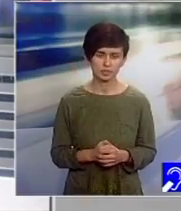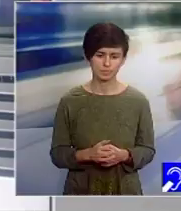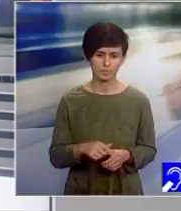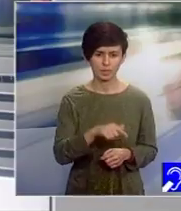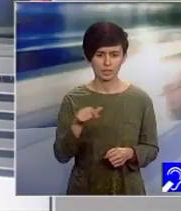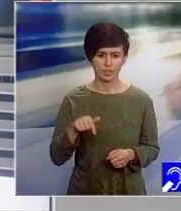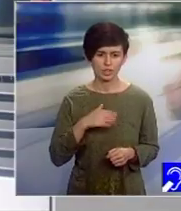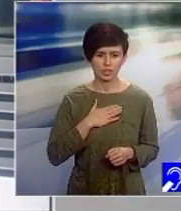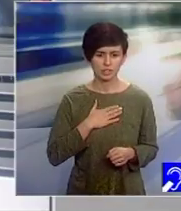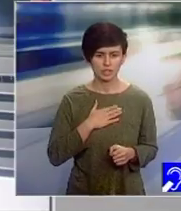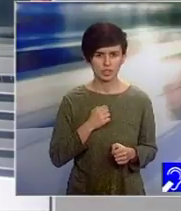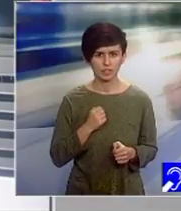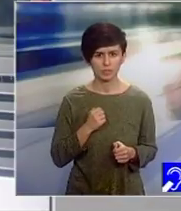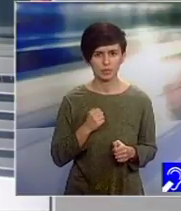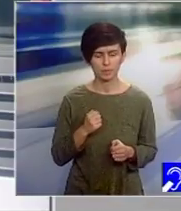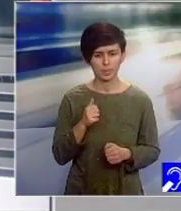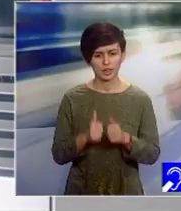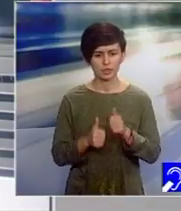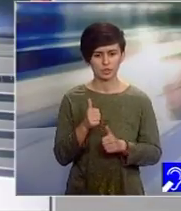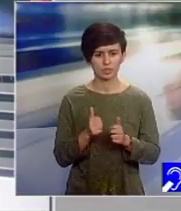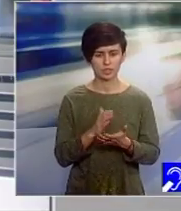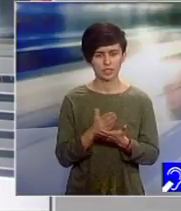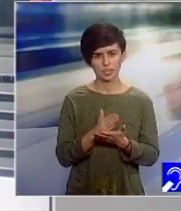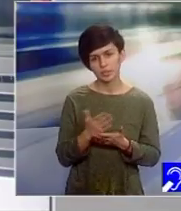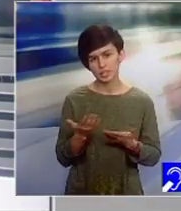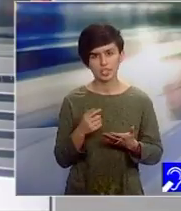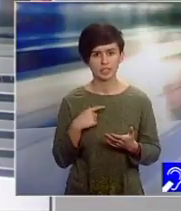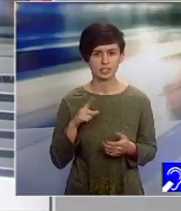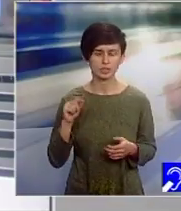de interpretare, care se află deja la cea de-a 24-a ediție.